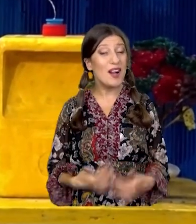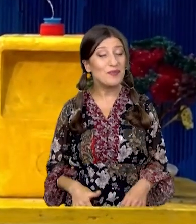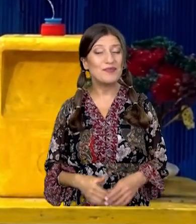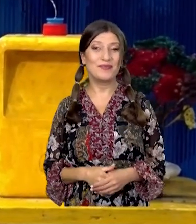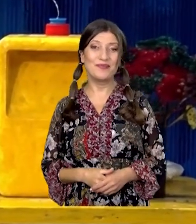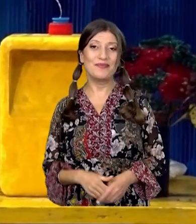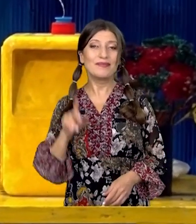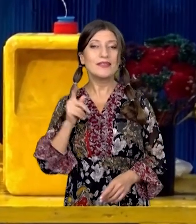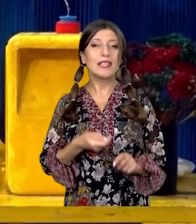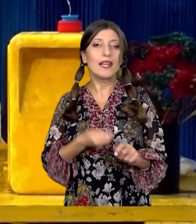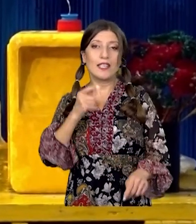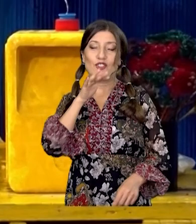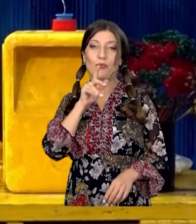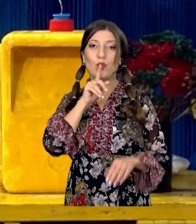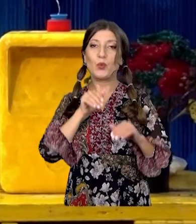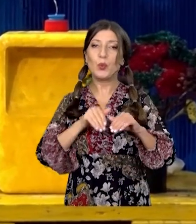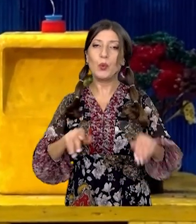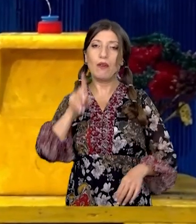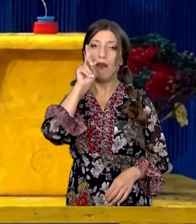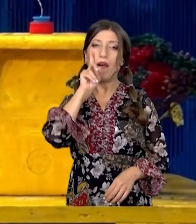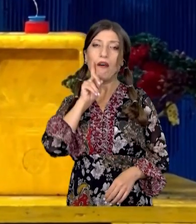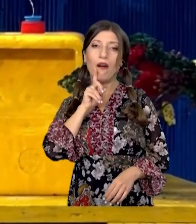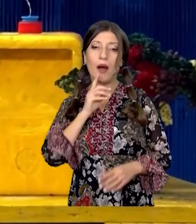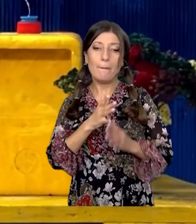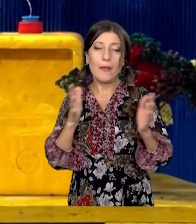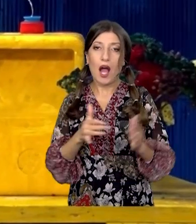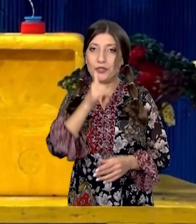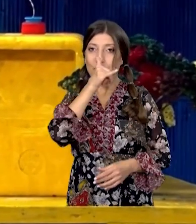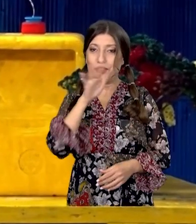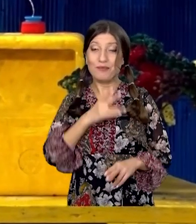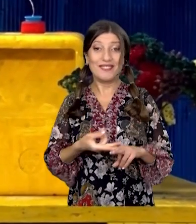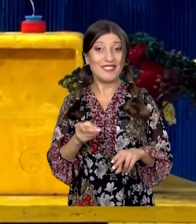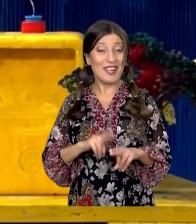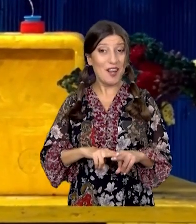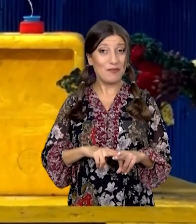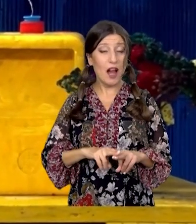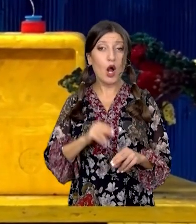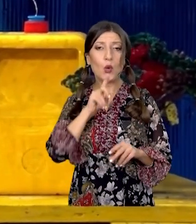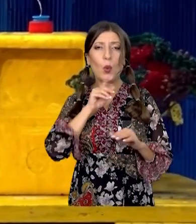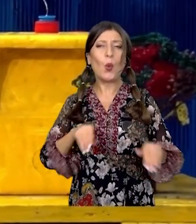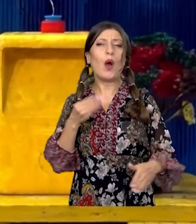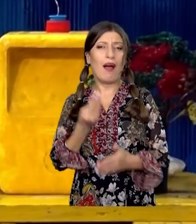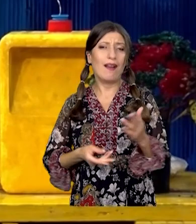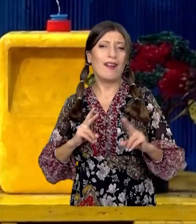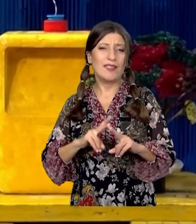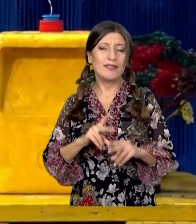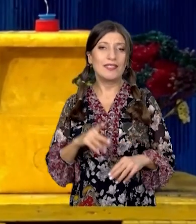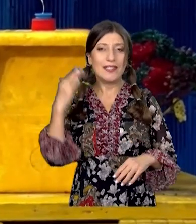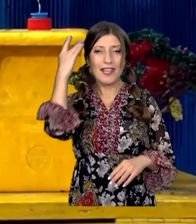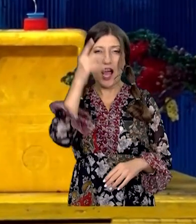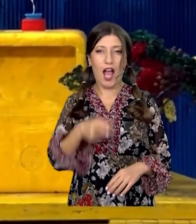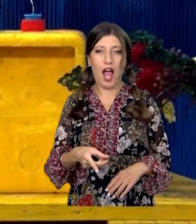բայց երկար ժամանակ լռություն ամբոշխնել նույնպես չի լինում դրա համար մենք այն կխախտենք նախ դիեզերական